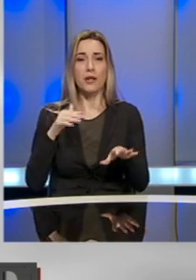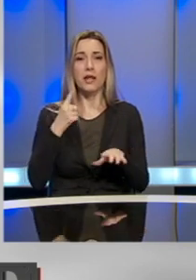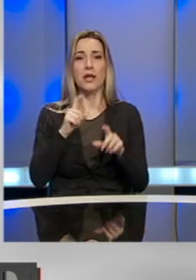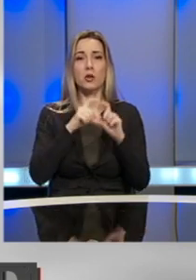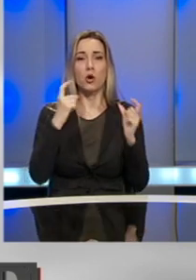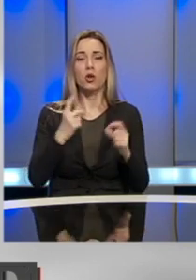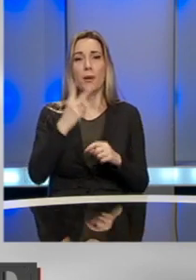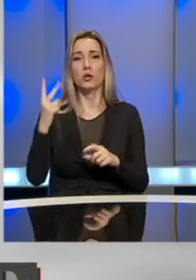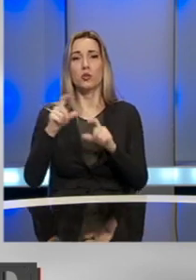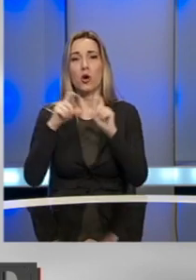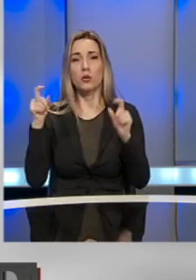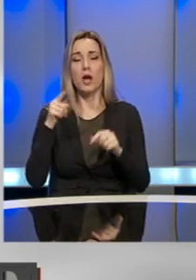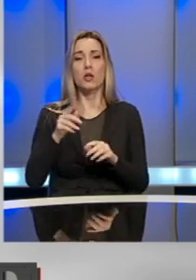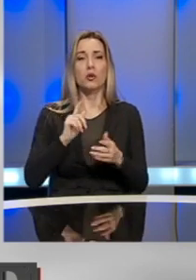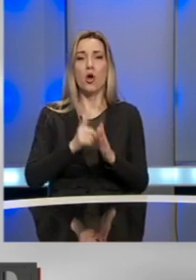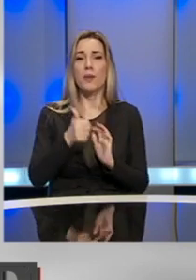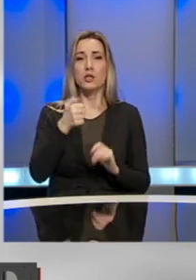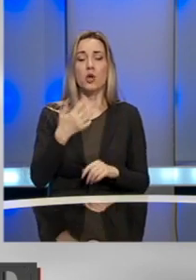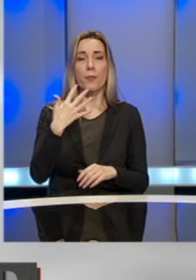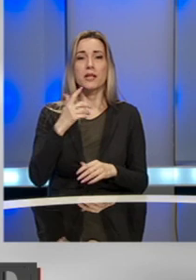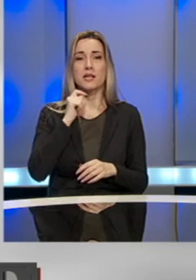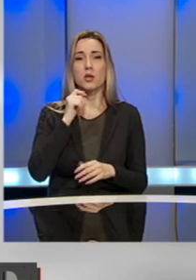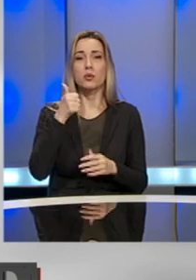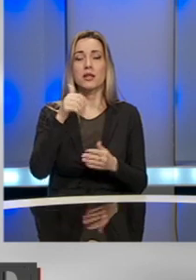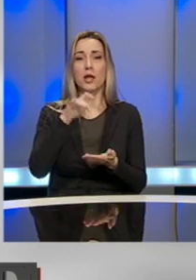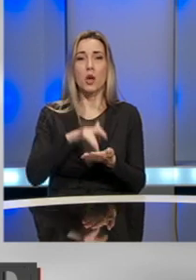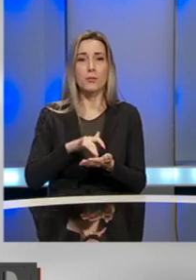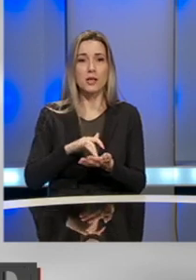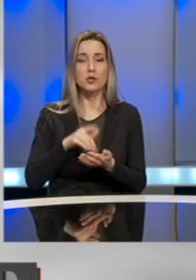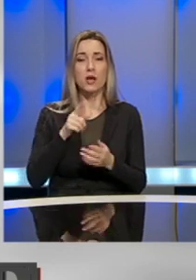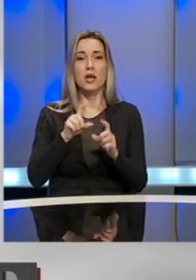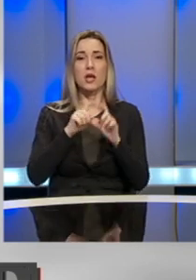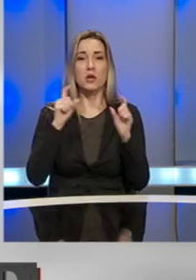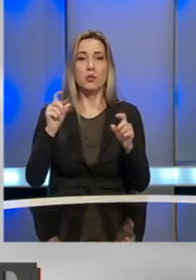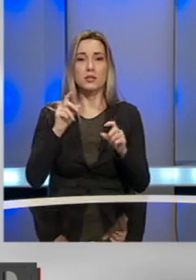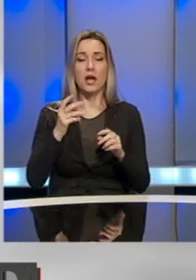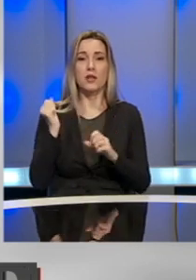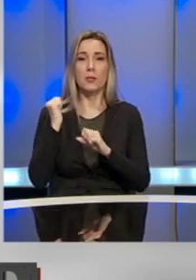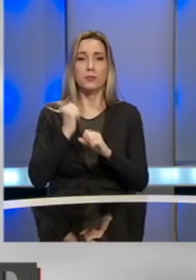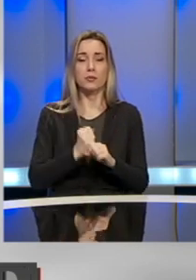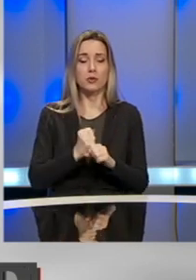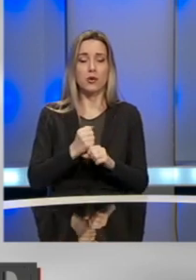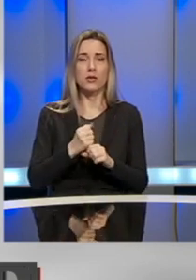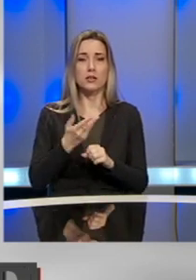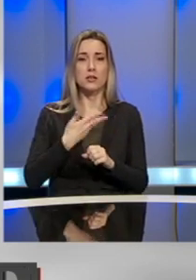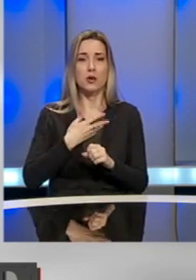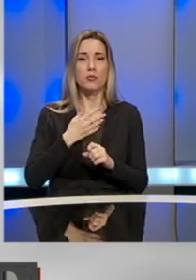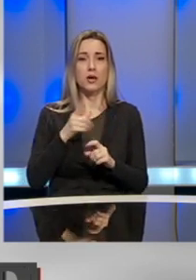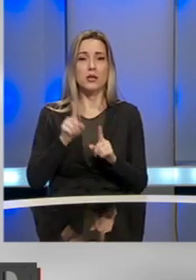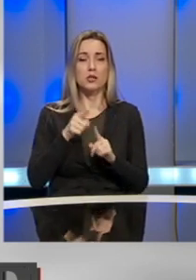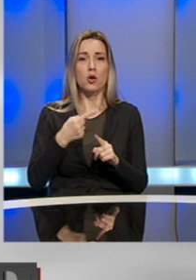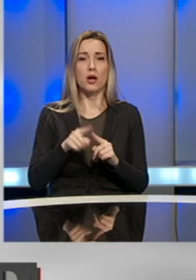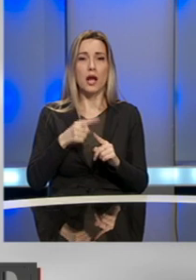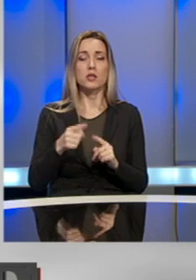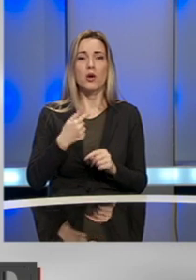doma, drugog doma, to je odmah 150 ljudi na jednom mjestu i upravno ustav nam omogućuje da donesem uredbu sa zakonskom snagom. Istog